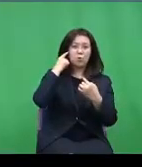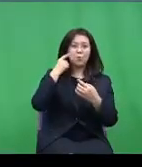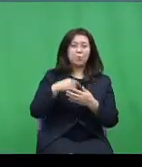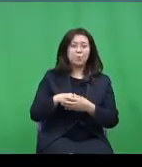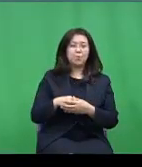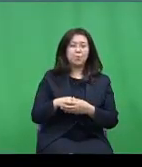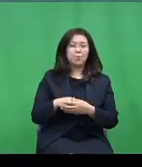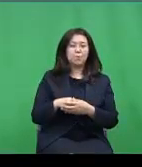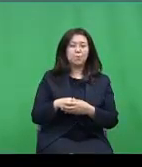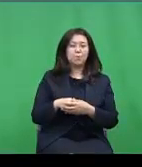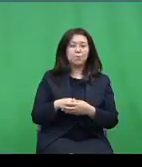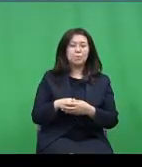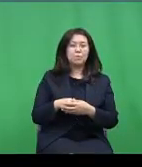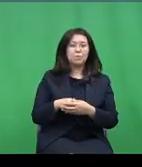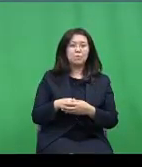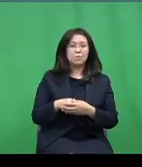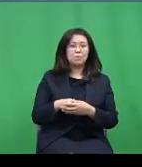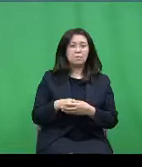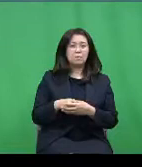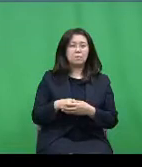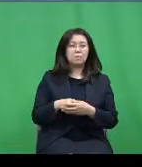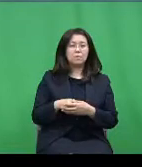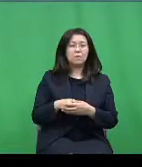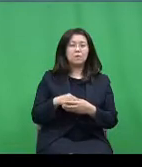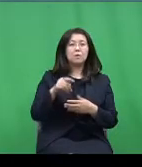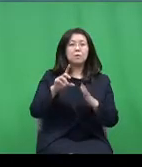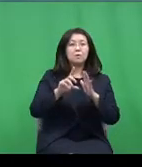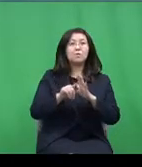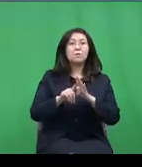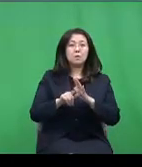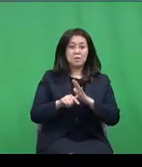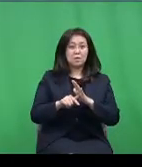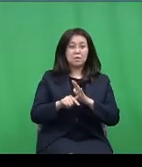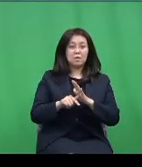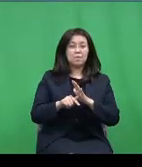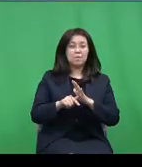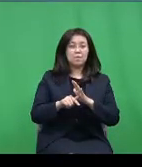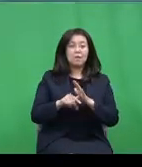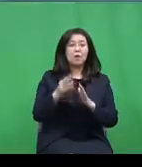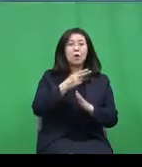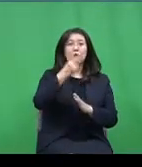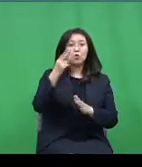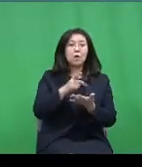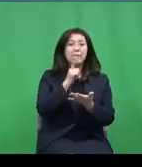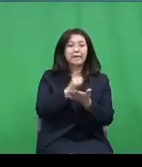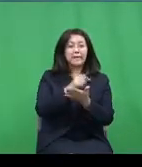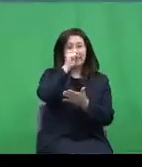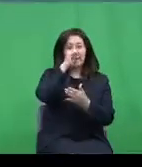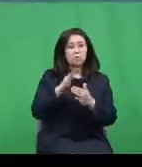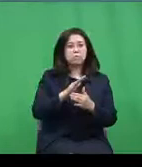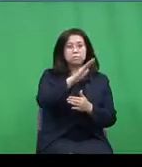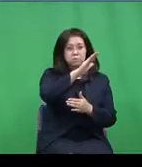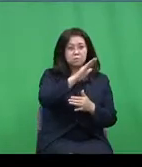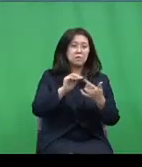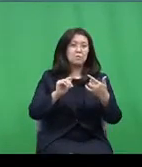し、で、まあ、私はまあもちろんそういう中でただ富山県が良くなればいい